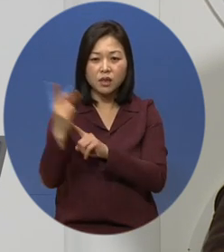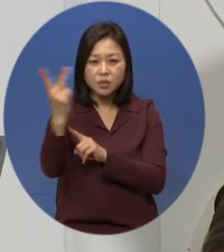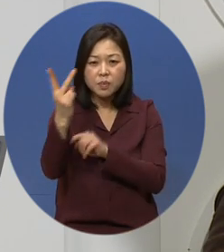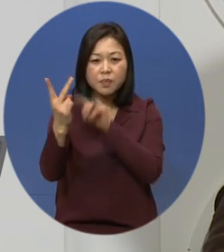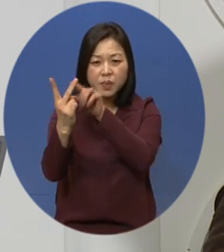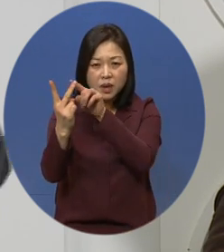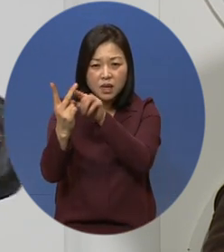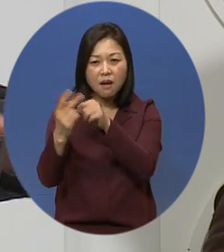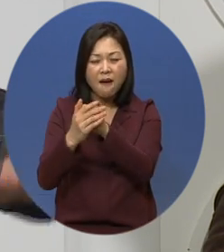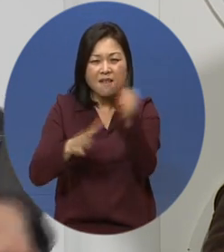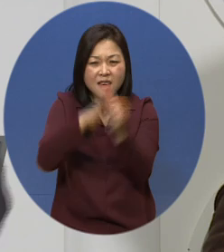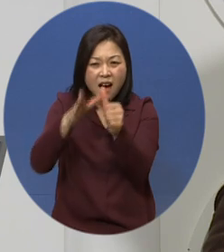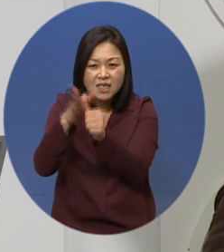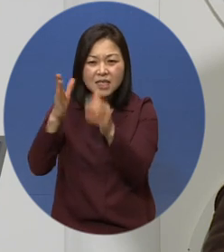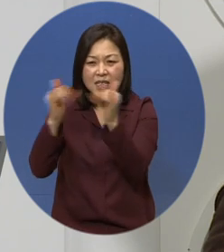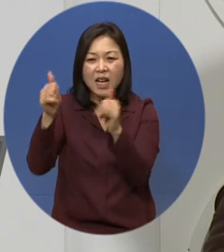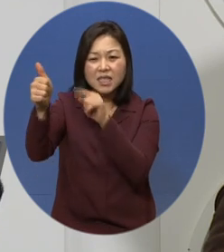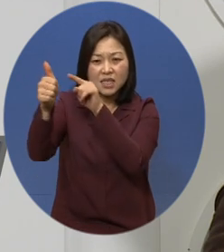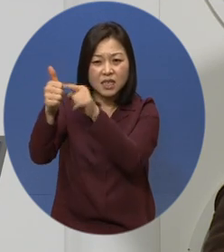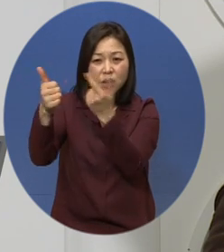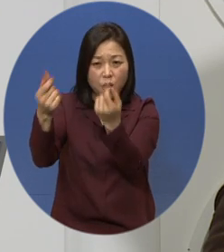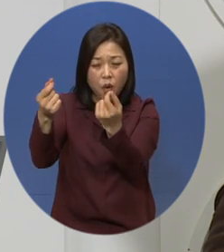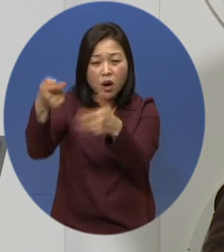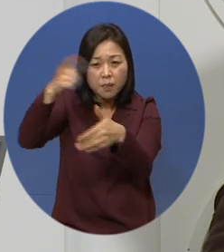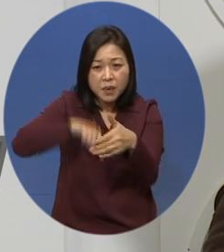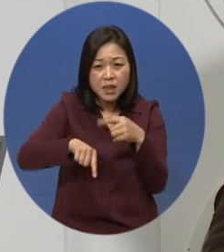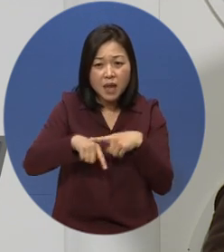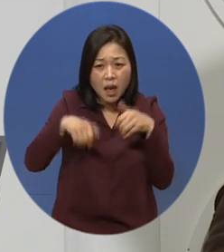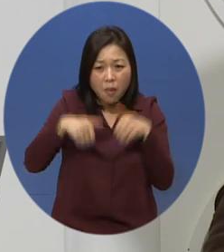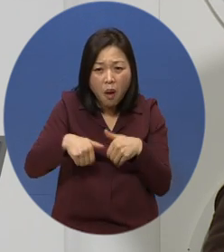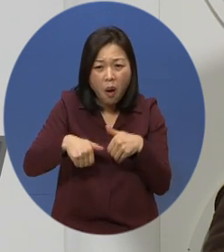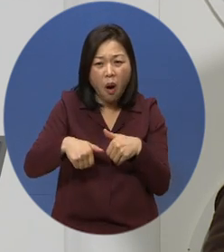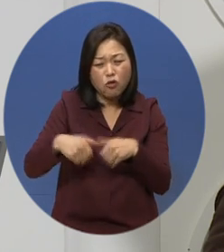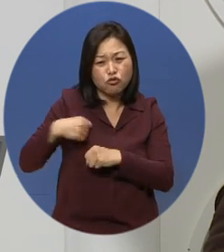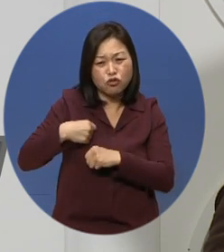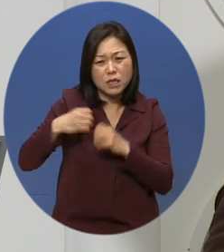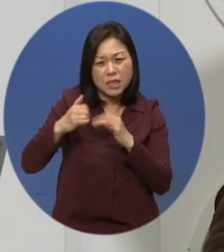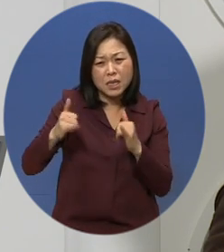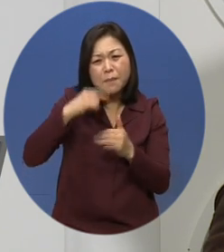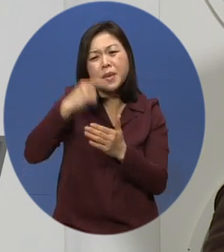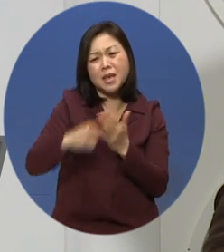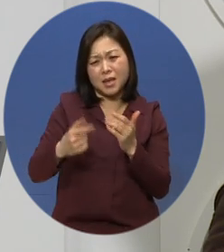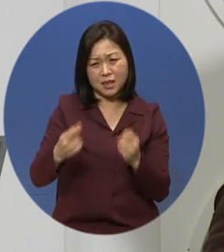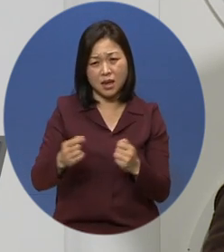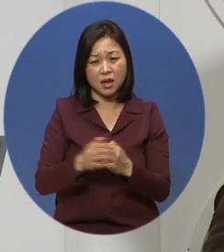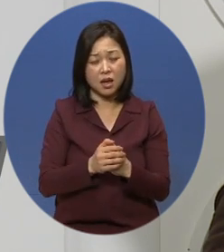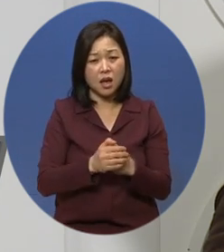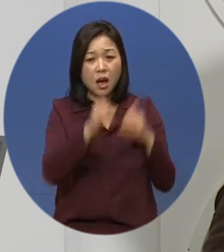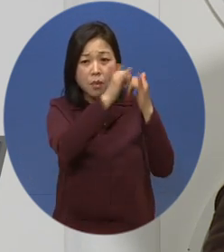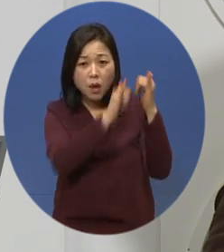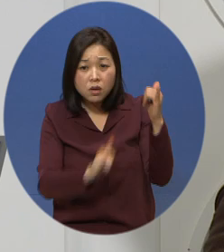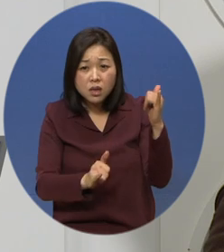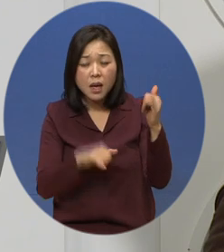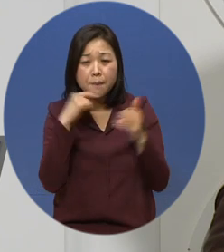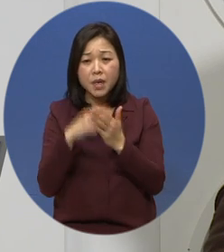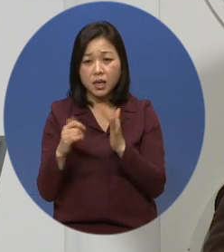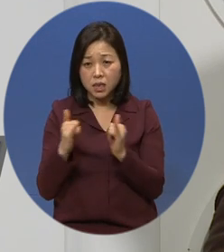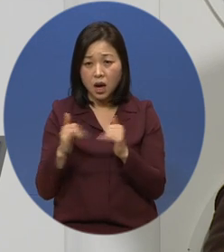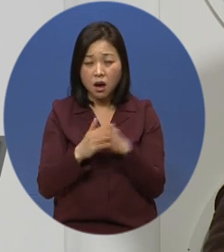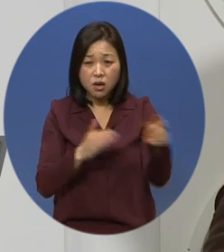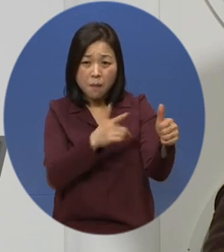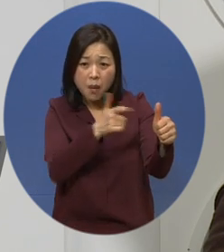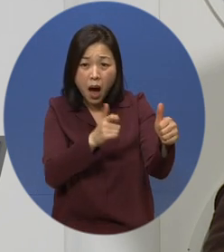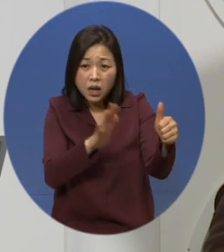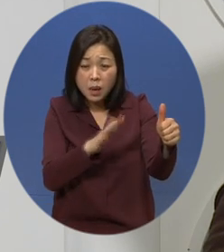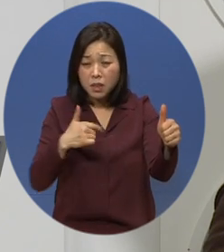살인마 드리고 이 밑에 병사들은 피해자입니다 역 역사의 어안 죽이면 자기가 죽으니까 안